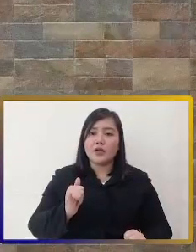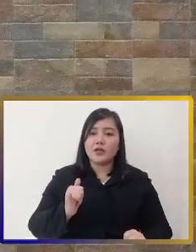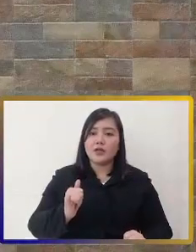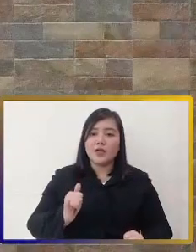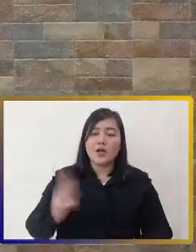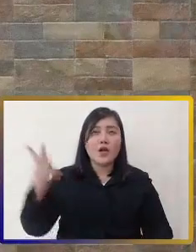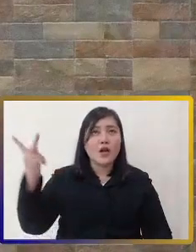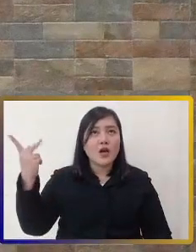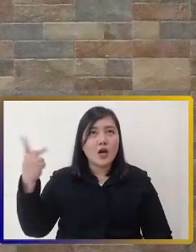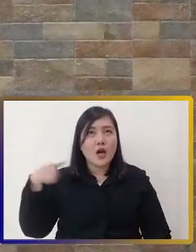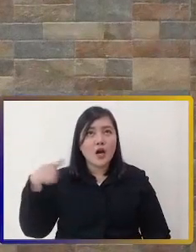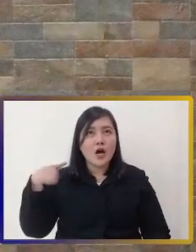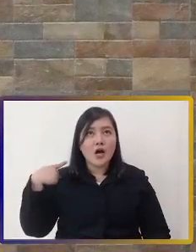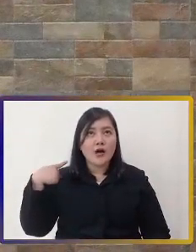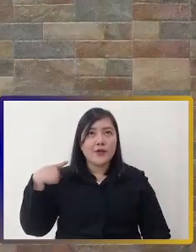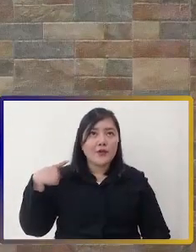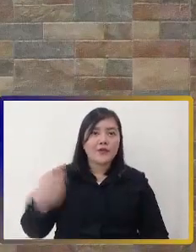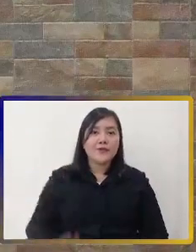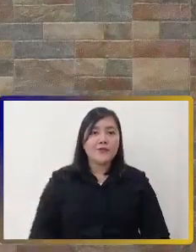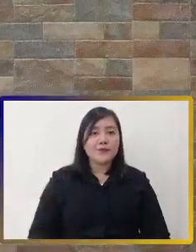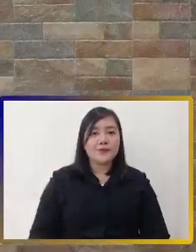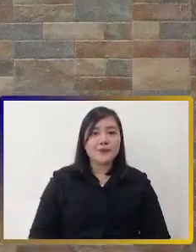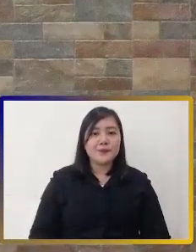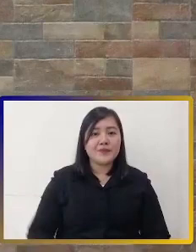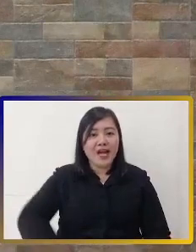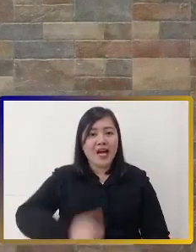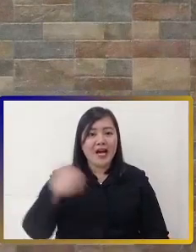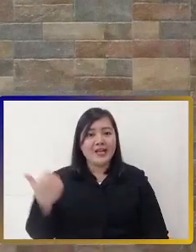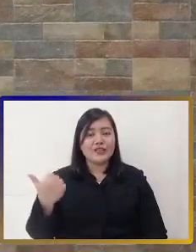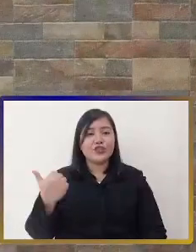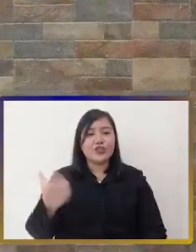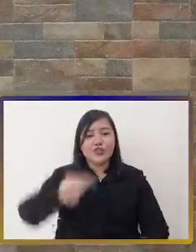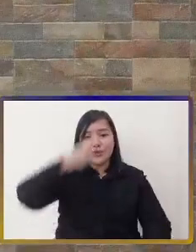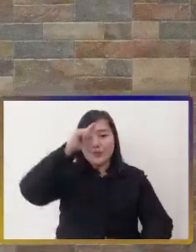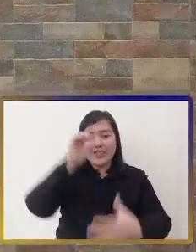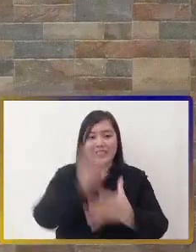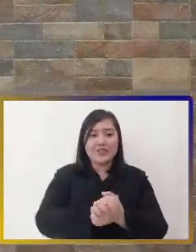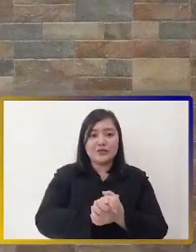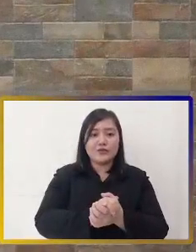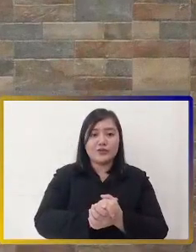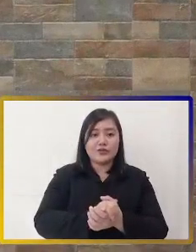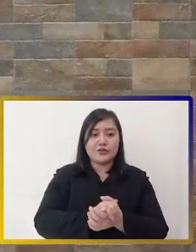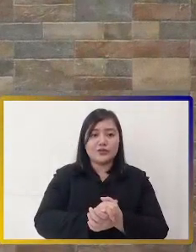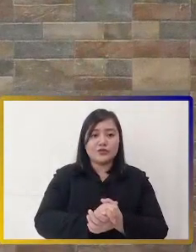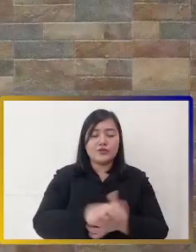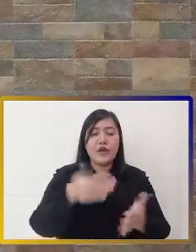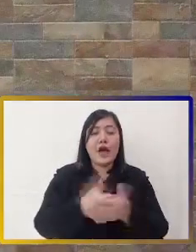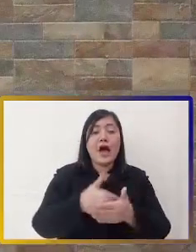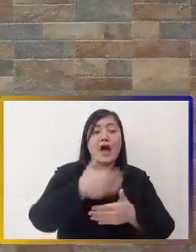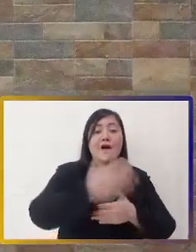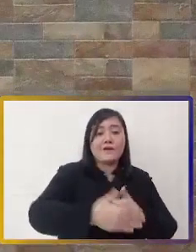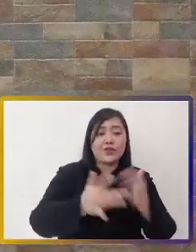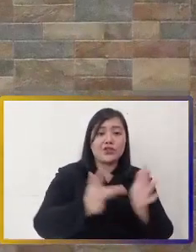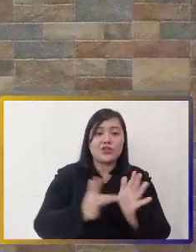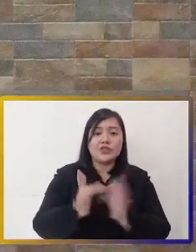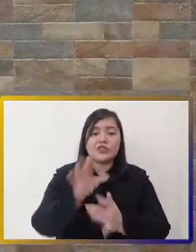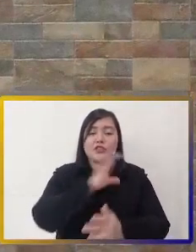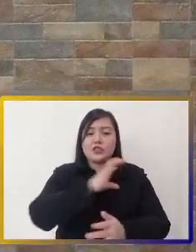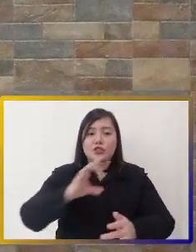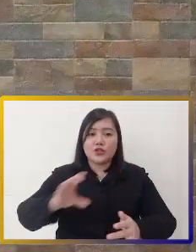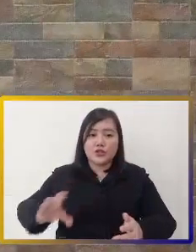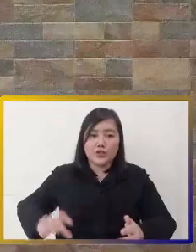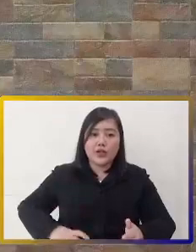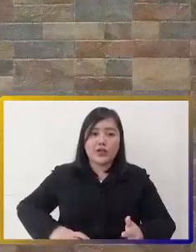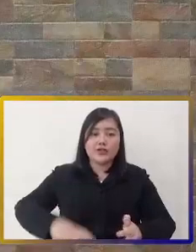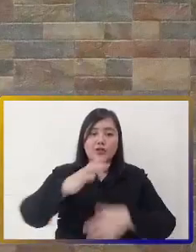material 590 years after ng pamumuhay ng Panginoon Jesucristo. Therefore, hindi nito